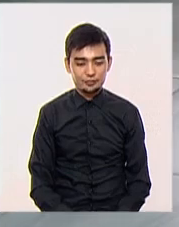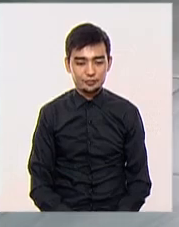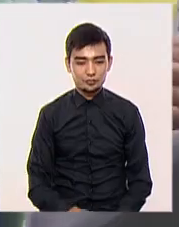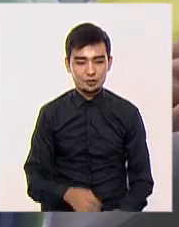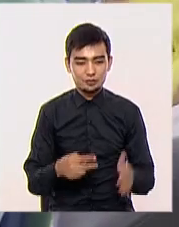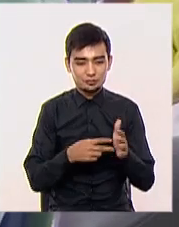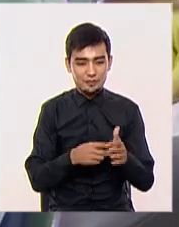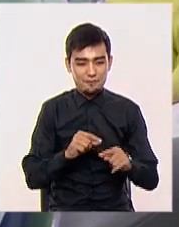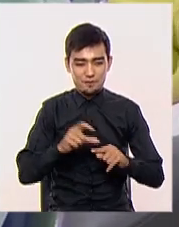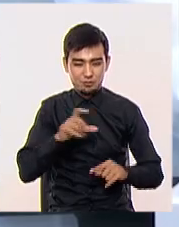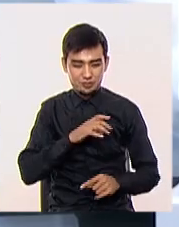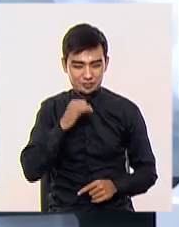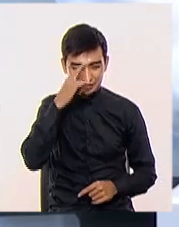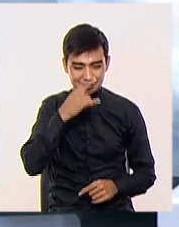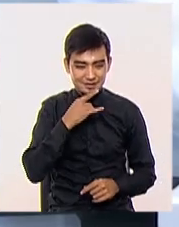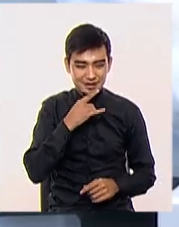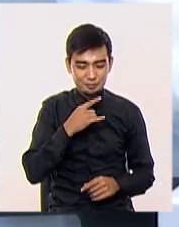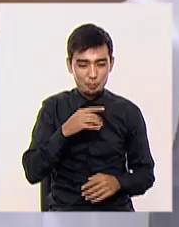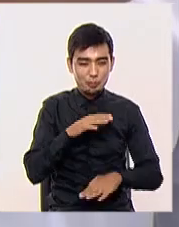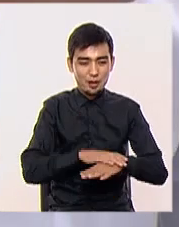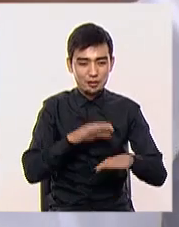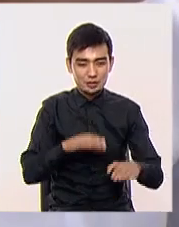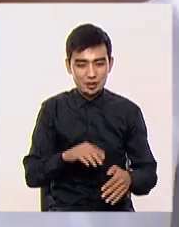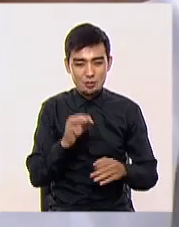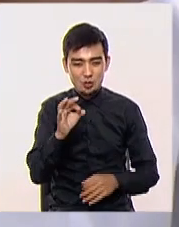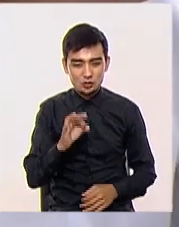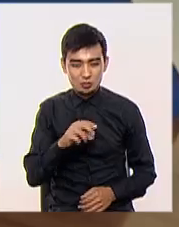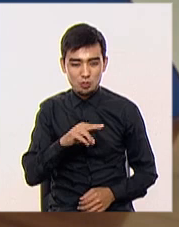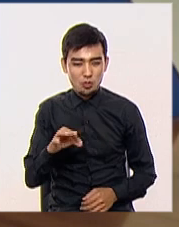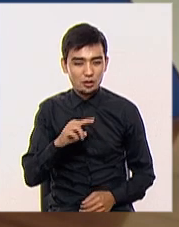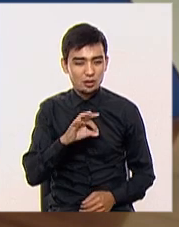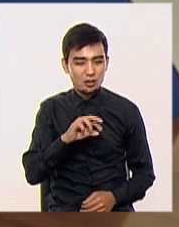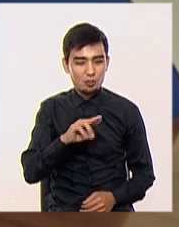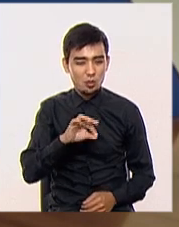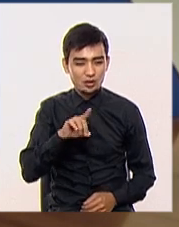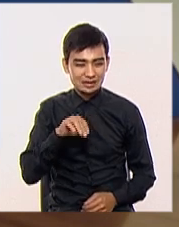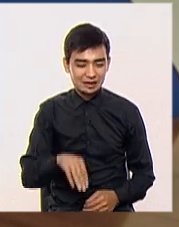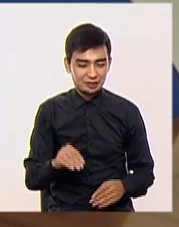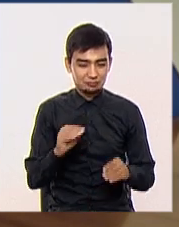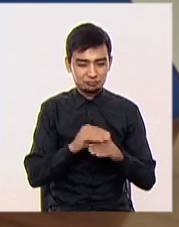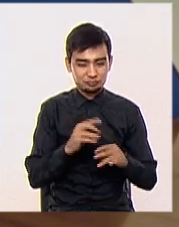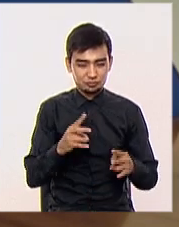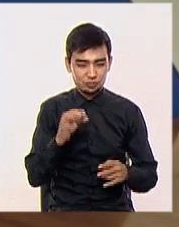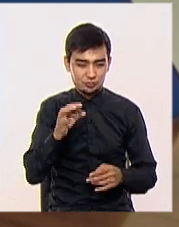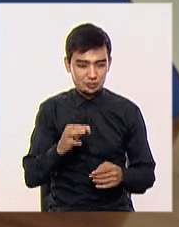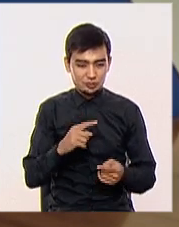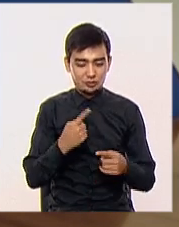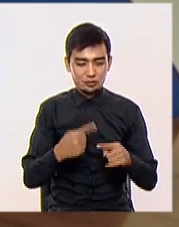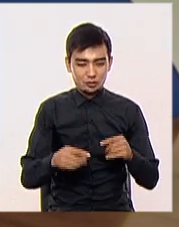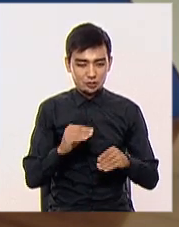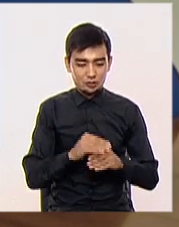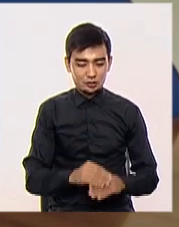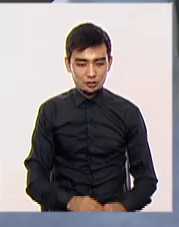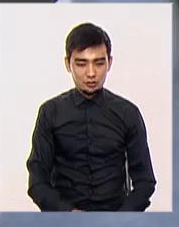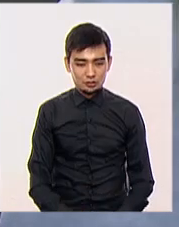Ставки выше. Казахстанским банкам рекомендовали пересмотреть проценты по депозитам. Банки вправе самостоятельно устанавливать